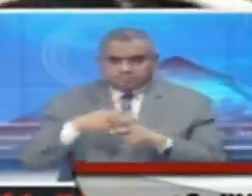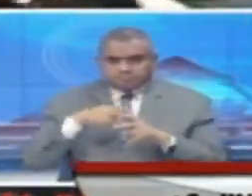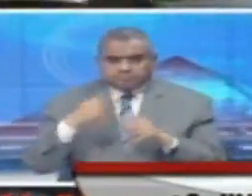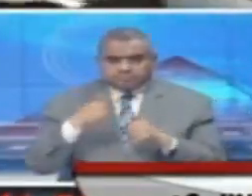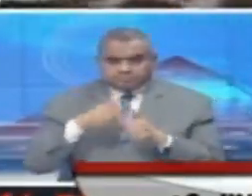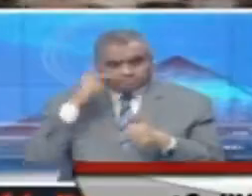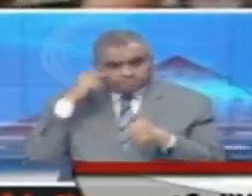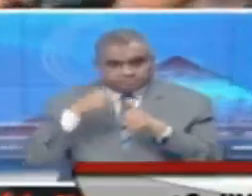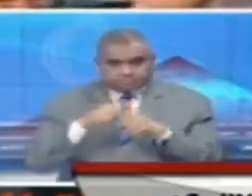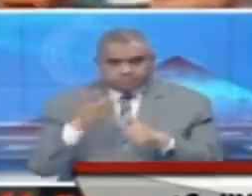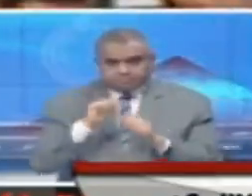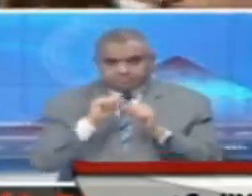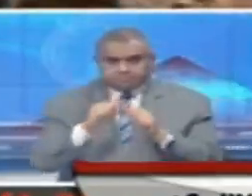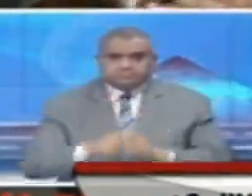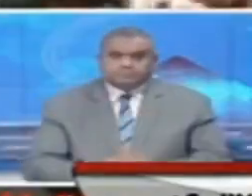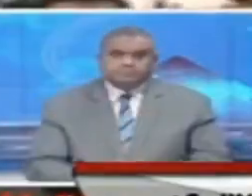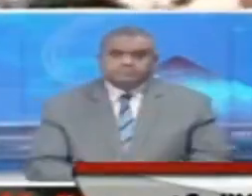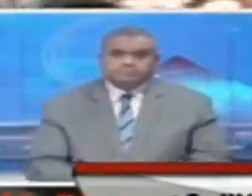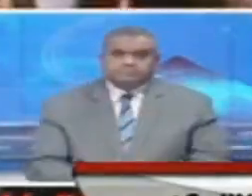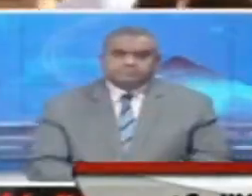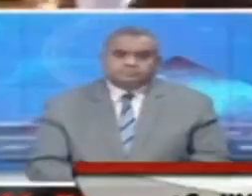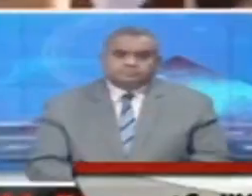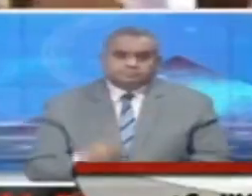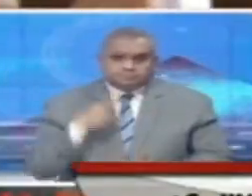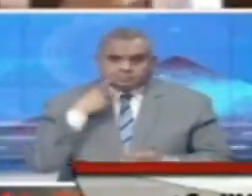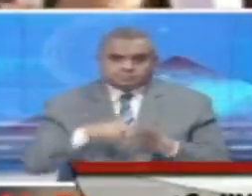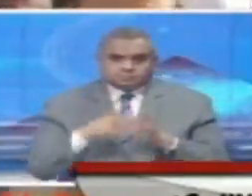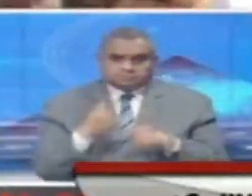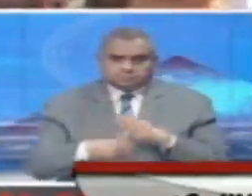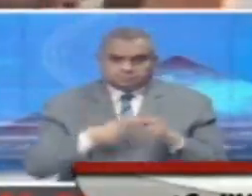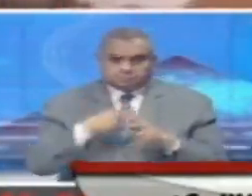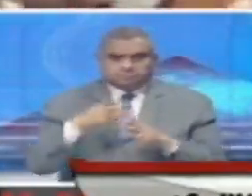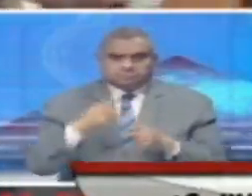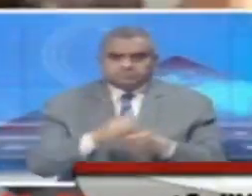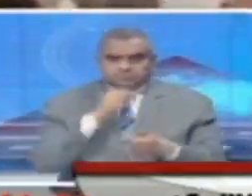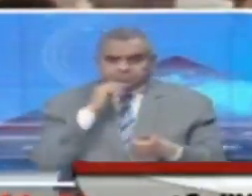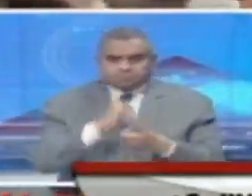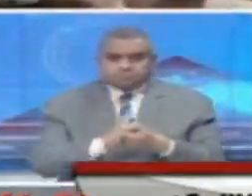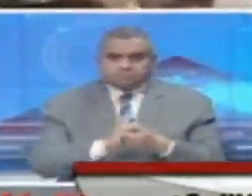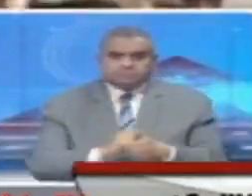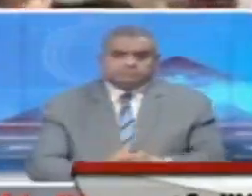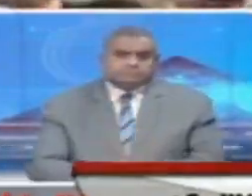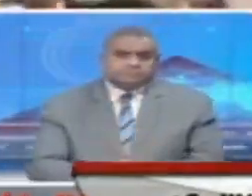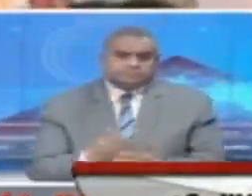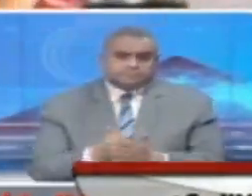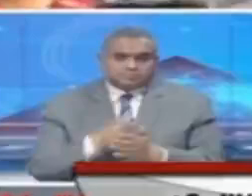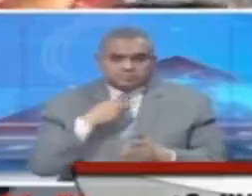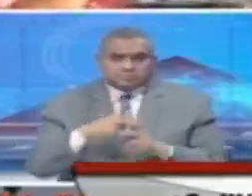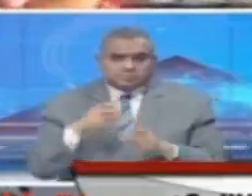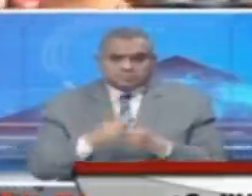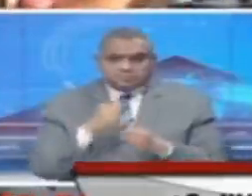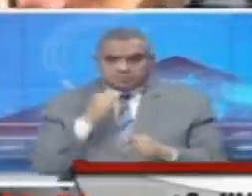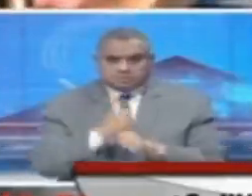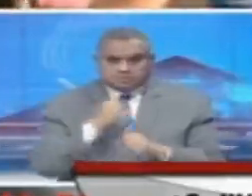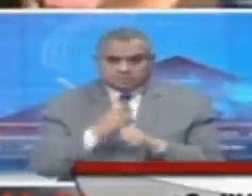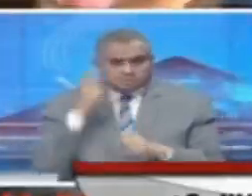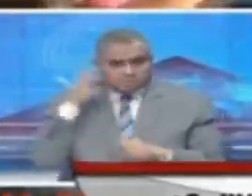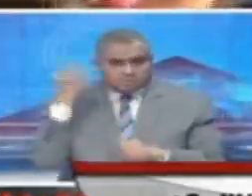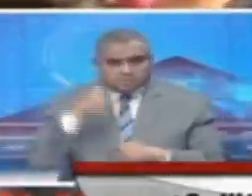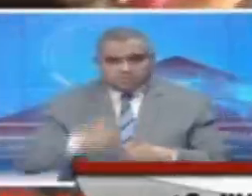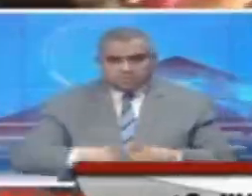أعمى، عبرت عن وطنيتها الصادقة في جرأة تحسد عليها. ولما لا، فقد كان مصير